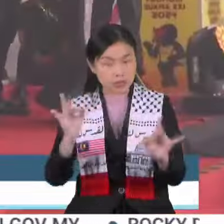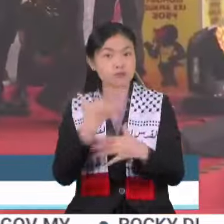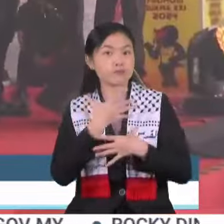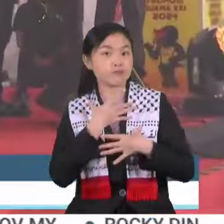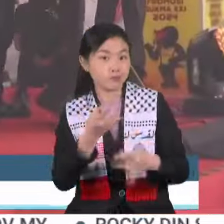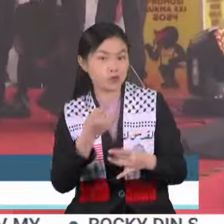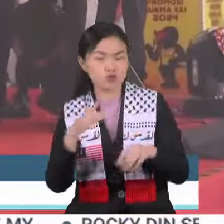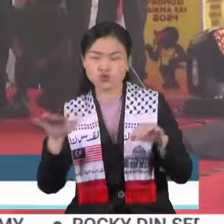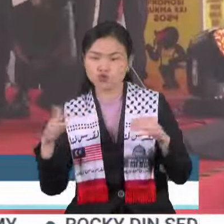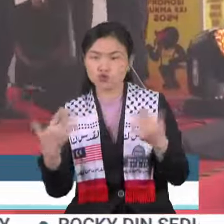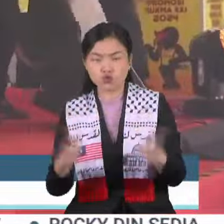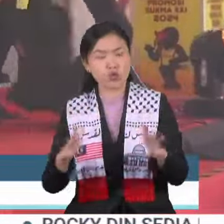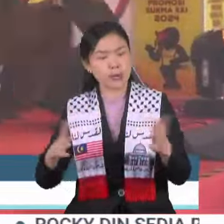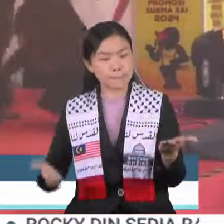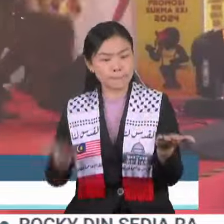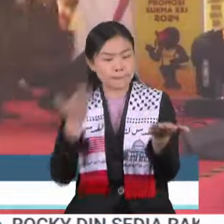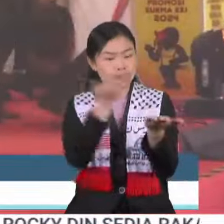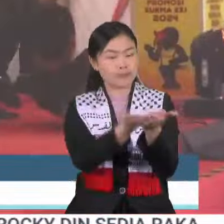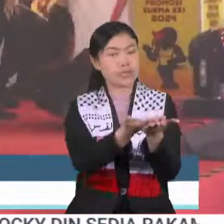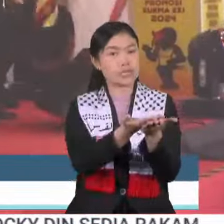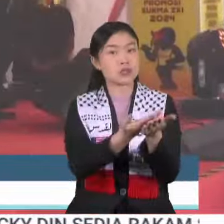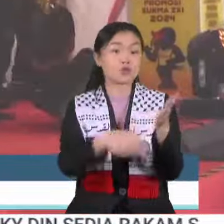telah memberi beberapa cadangan atau syarat.